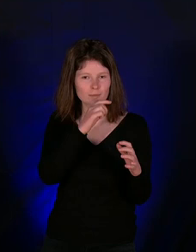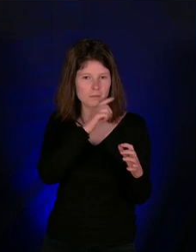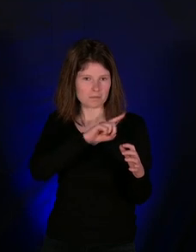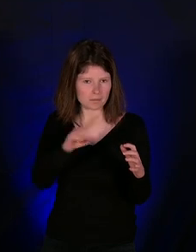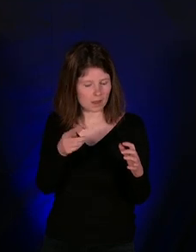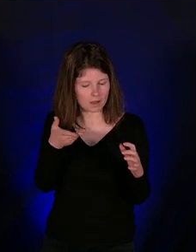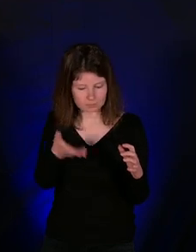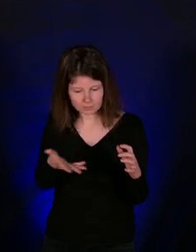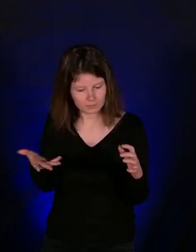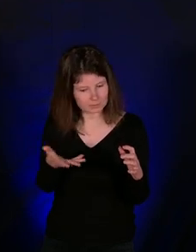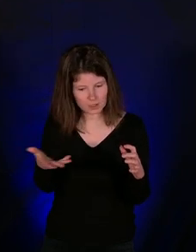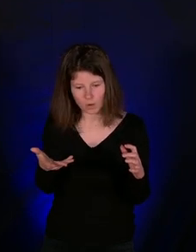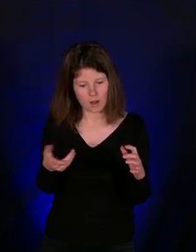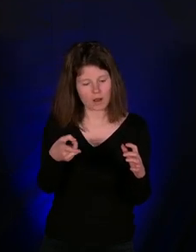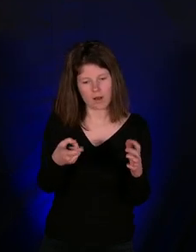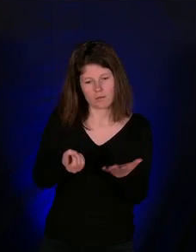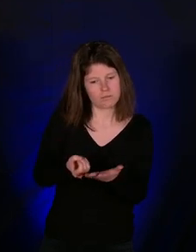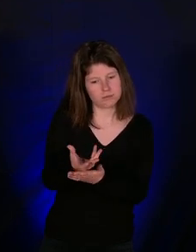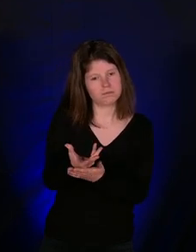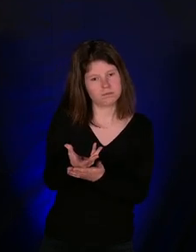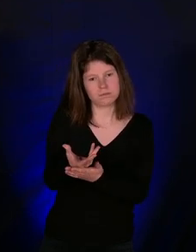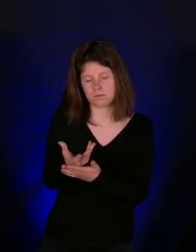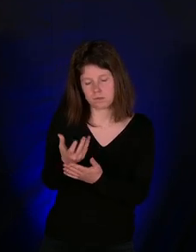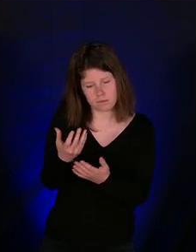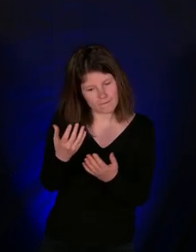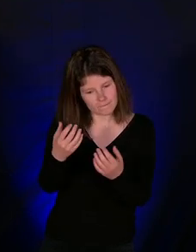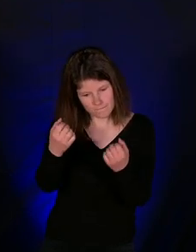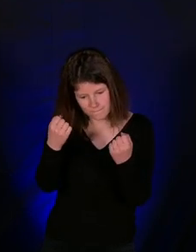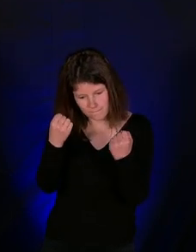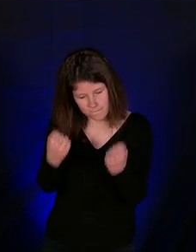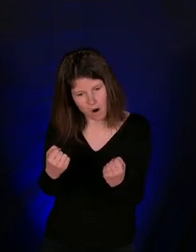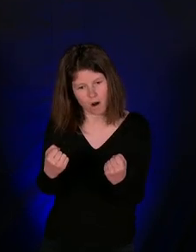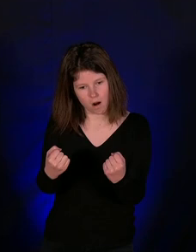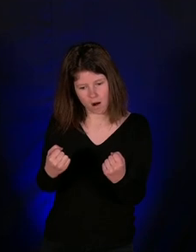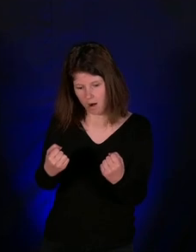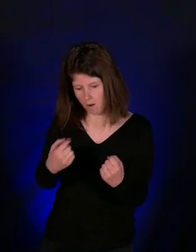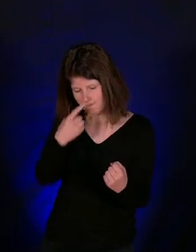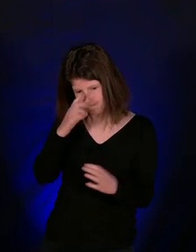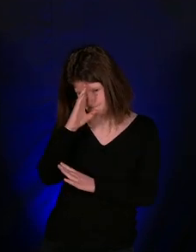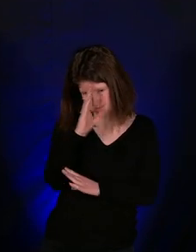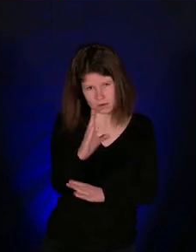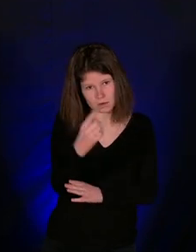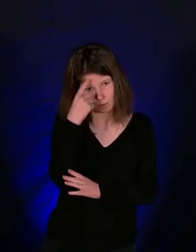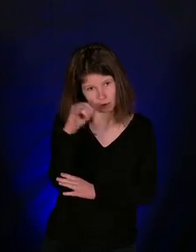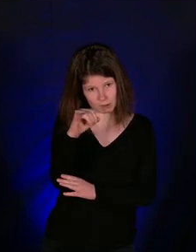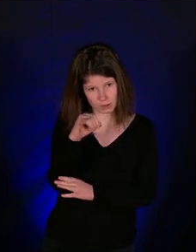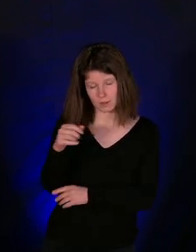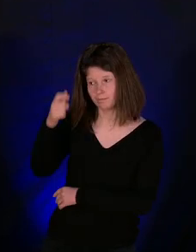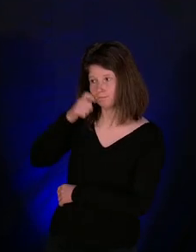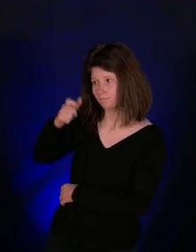un message fort, déterminé, au gouvernement, au patronat et à Emmanuel Macron.